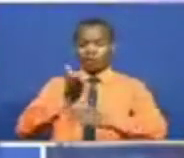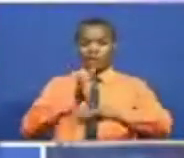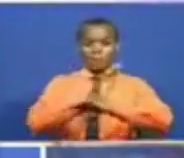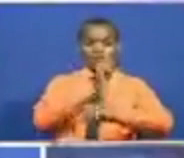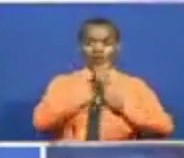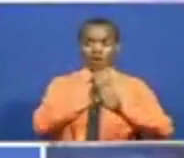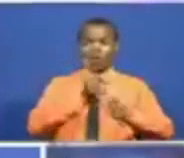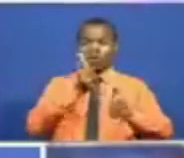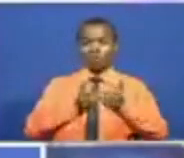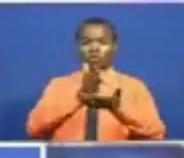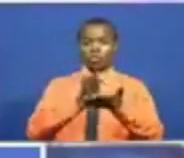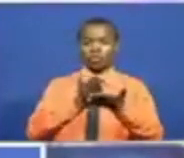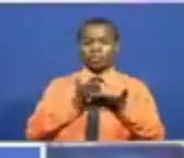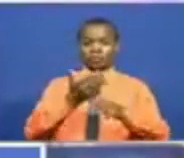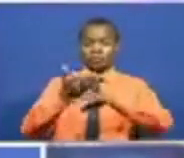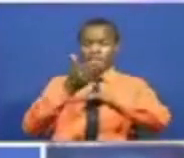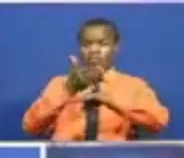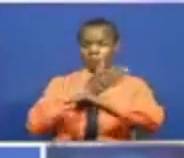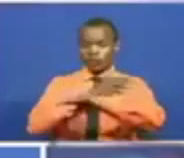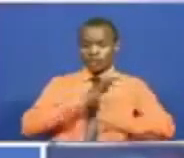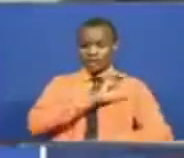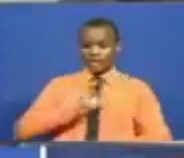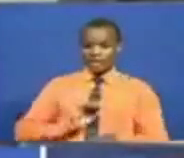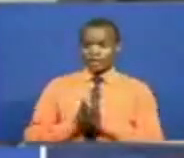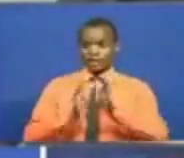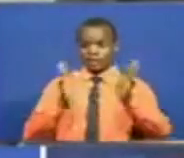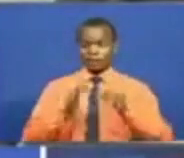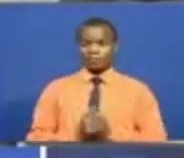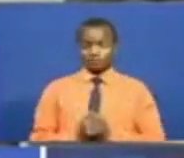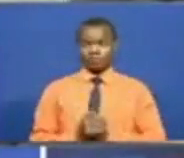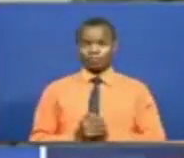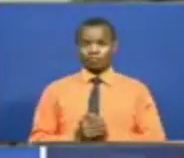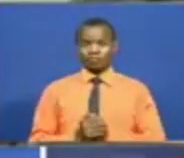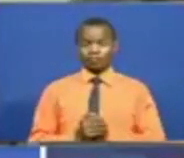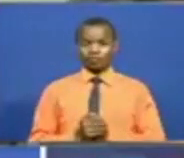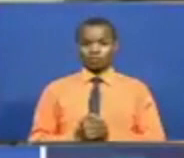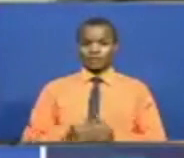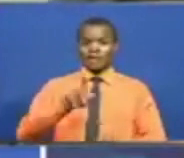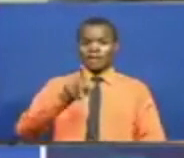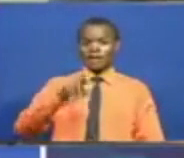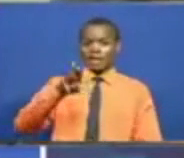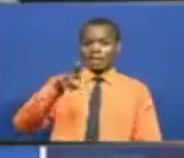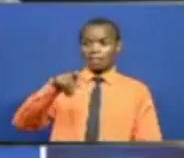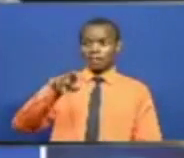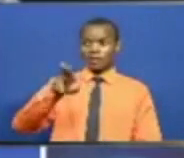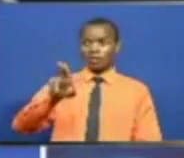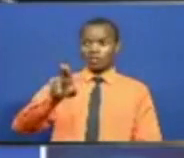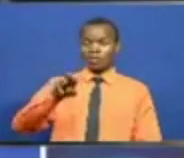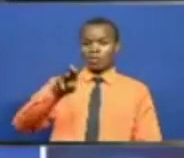uliofikiwa mnamo kasha wa Krismasi. Wakiongozwa na katibu mkuu wa tawi la Mombasa la chama cha KMPDU Abidal